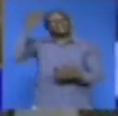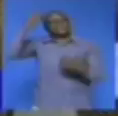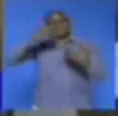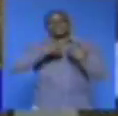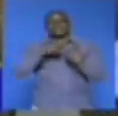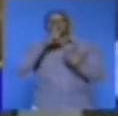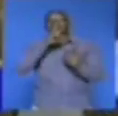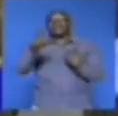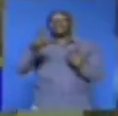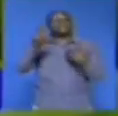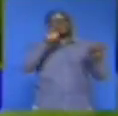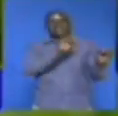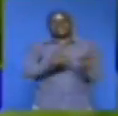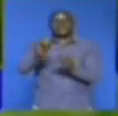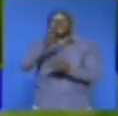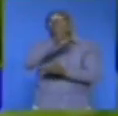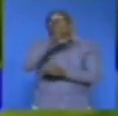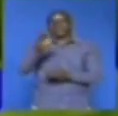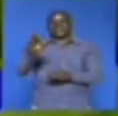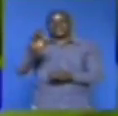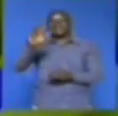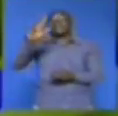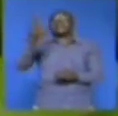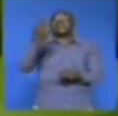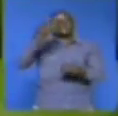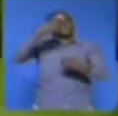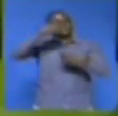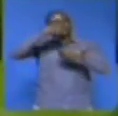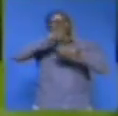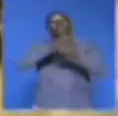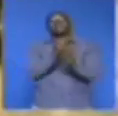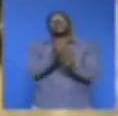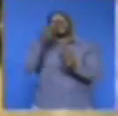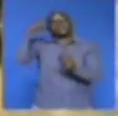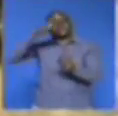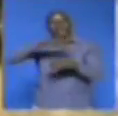cacao du Burkina, le 4e produit d'exportation après l'or, le coton et le bétail.